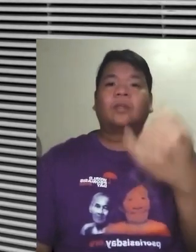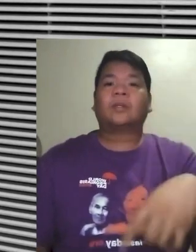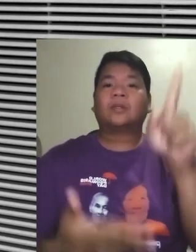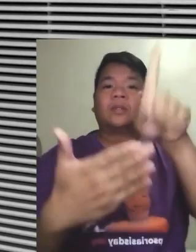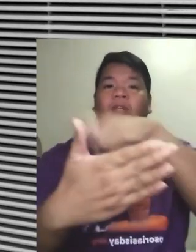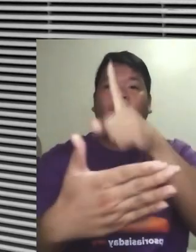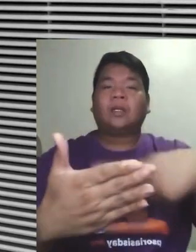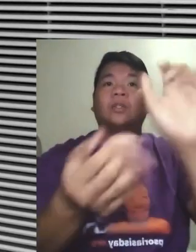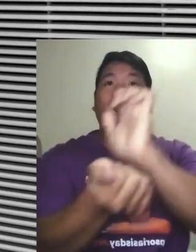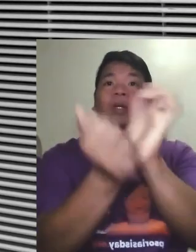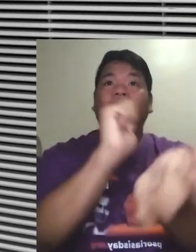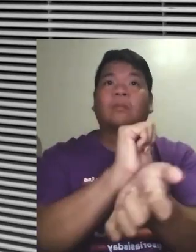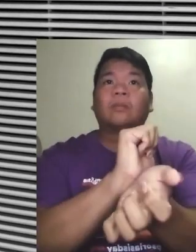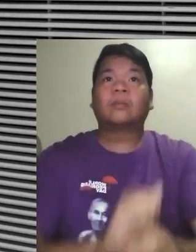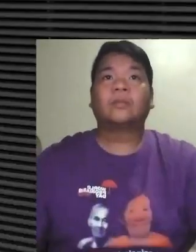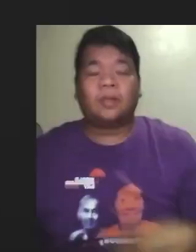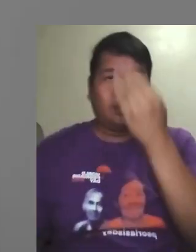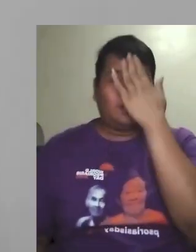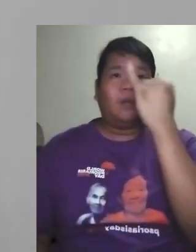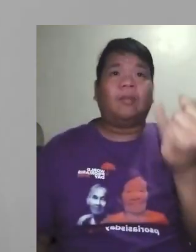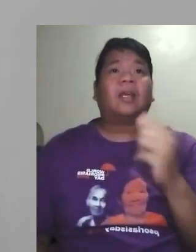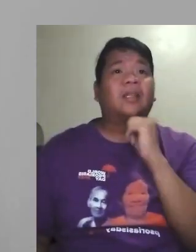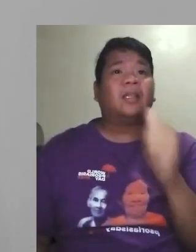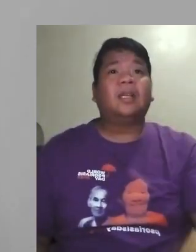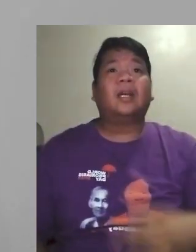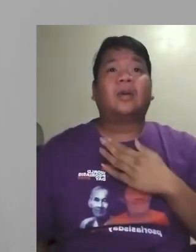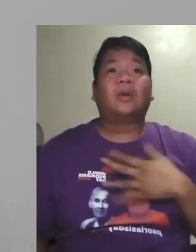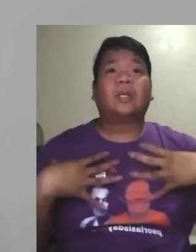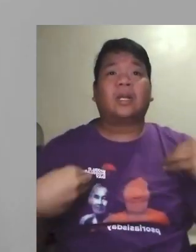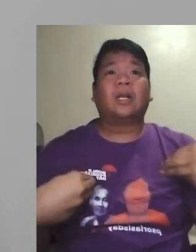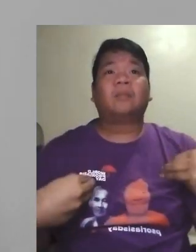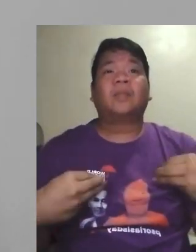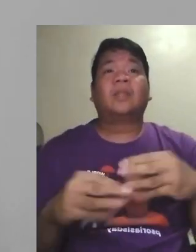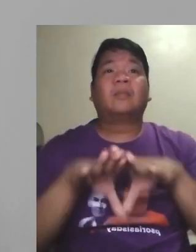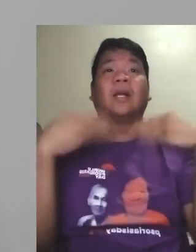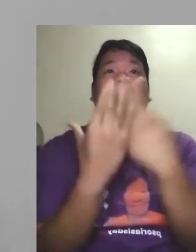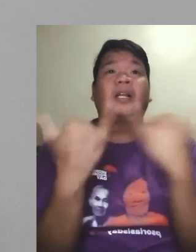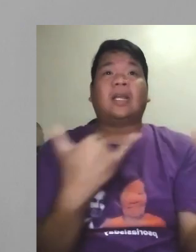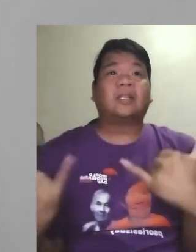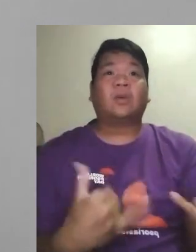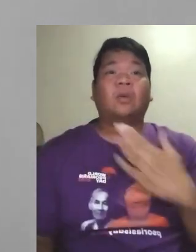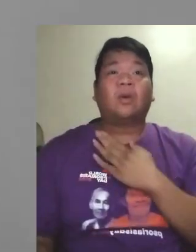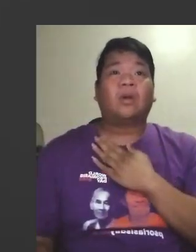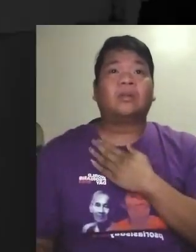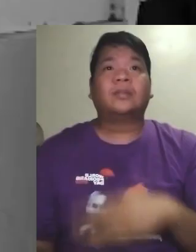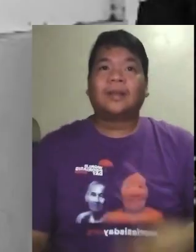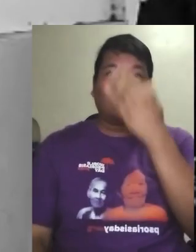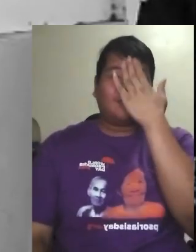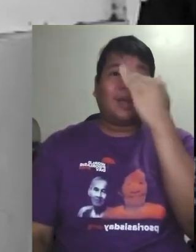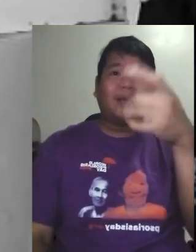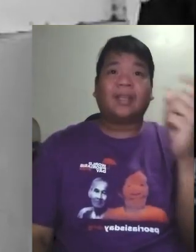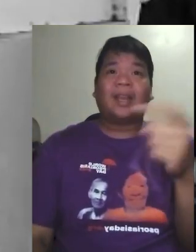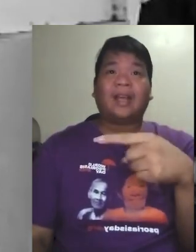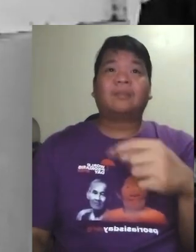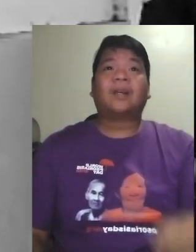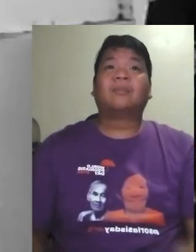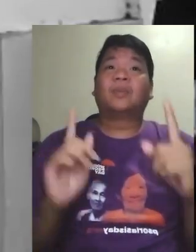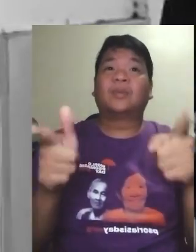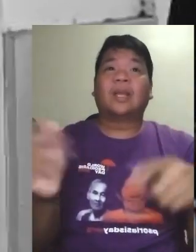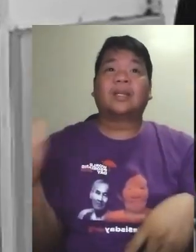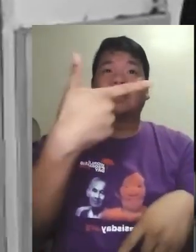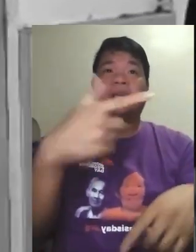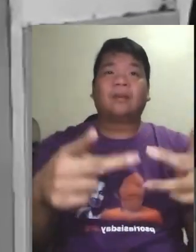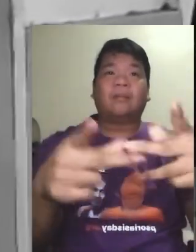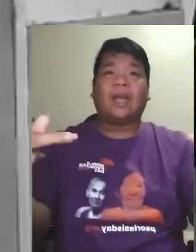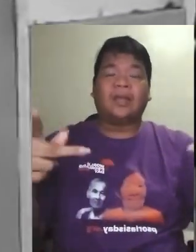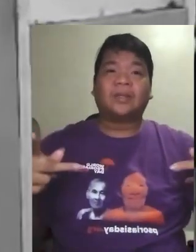Bakit may diskriminasyon sa trabaho? Bakit hindi ako tanggap ng mga sa klase ko? Bakit kailangan pa pumunta